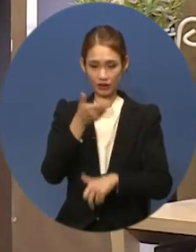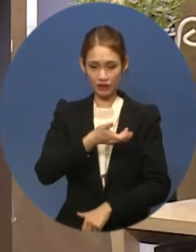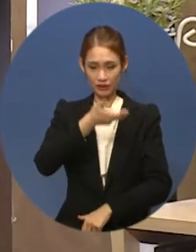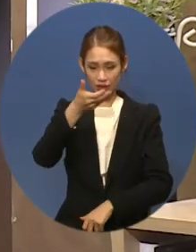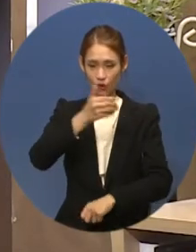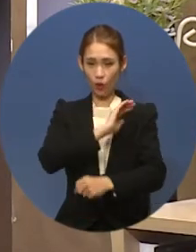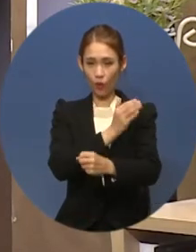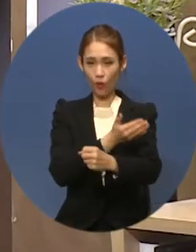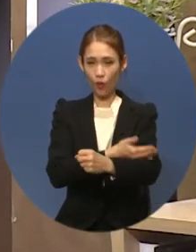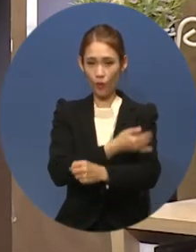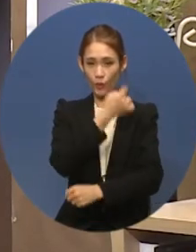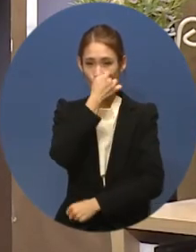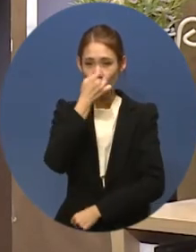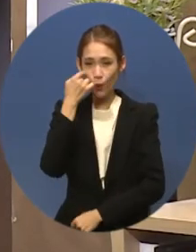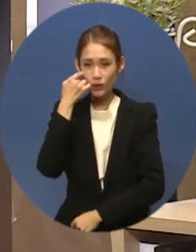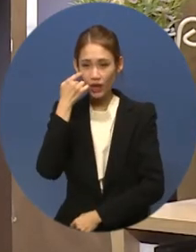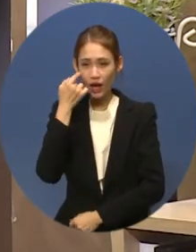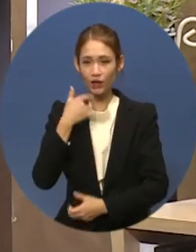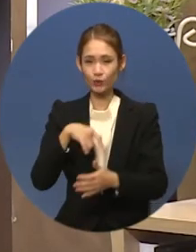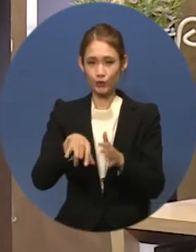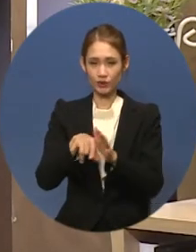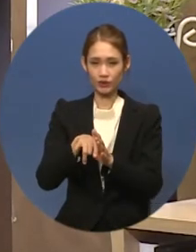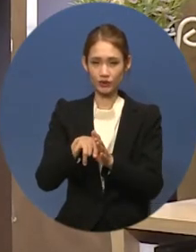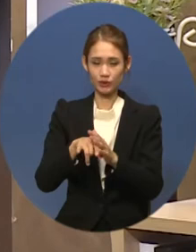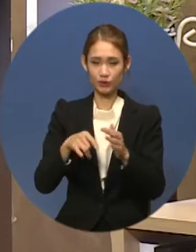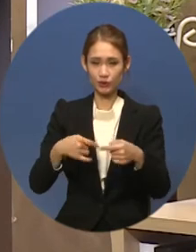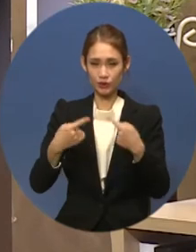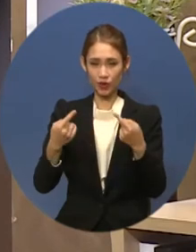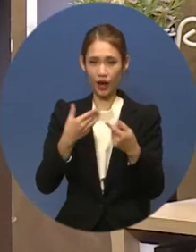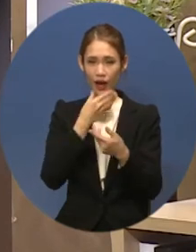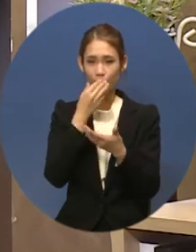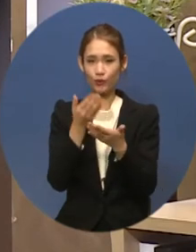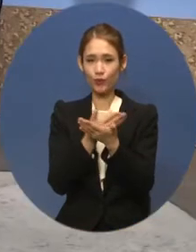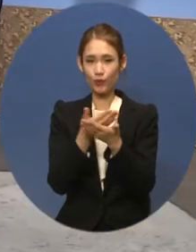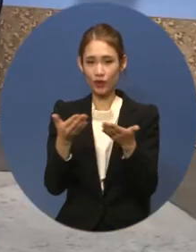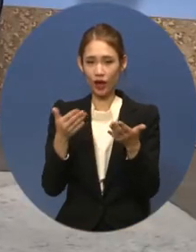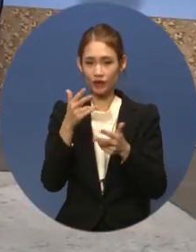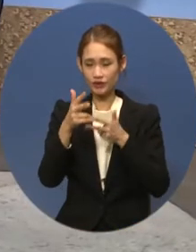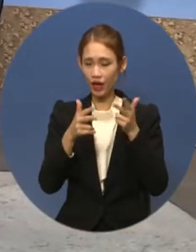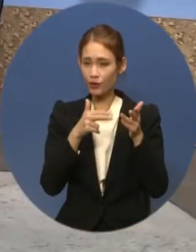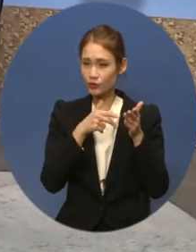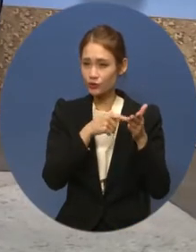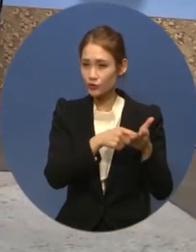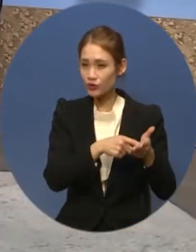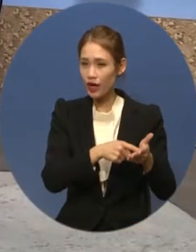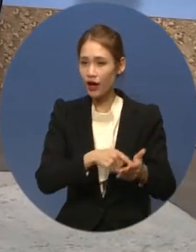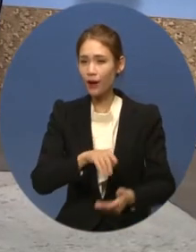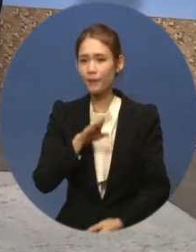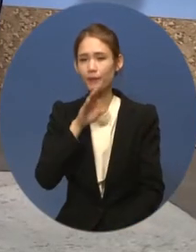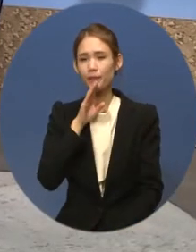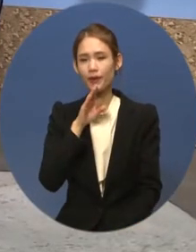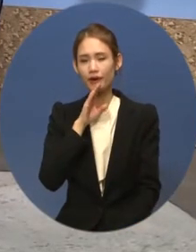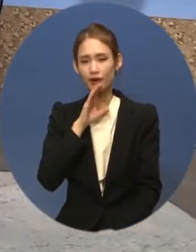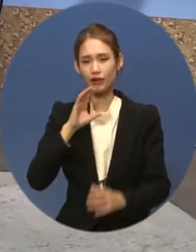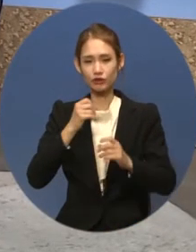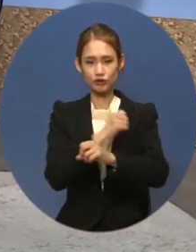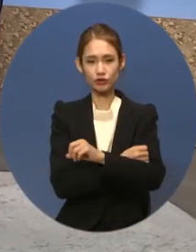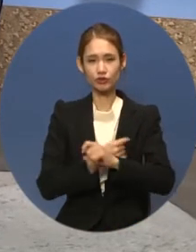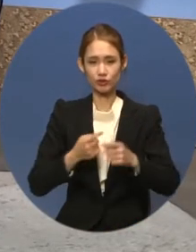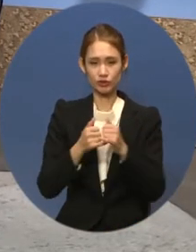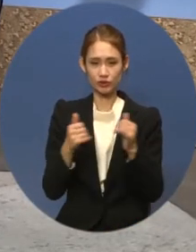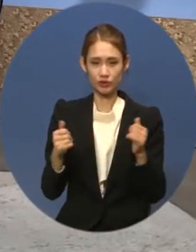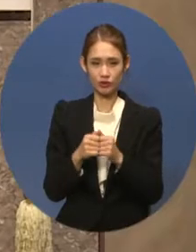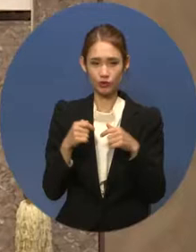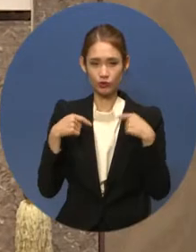회 새 여행 봉하는 사업도 경동 추진 하셨다 이해가 없거든요 휠체어 행복나눔 추진 사업은 우리 국가 유공자 분들께서 이제